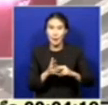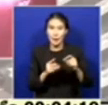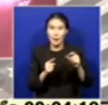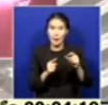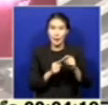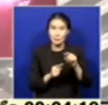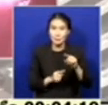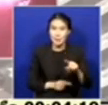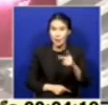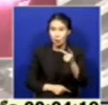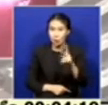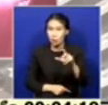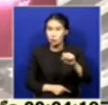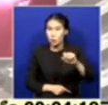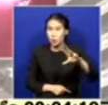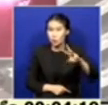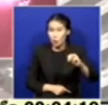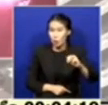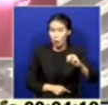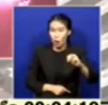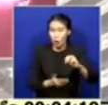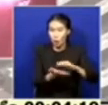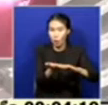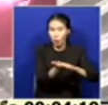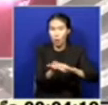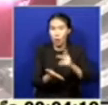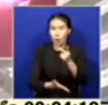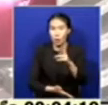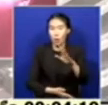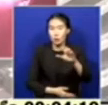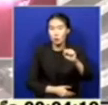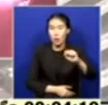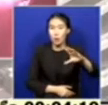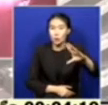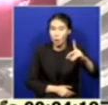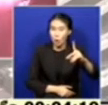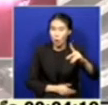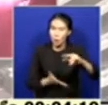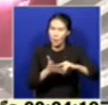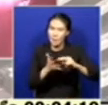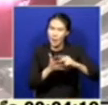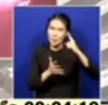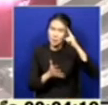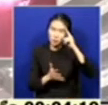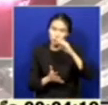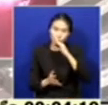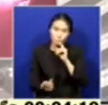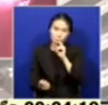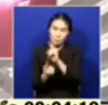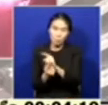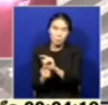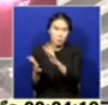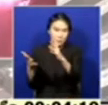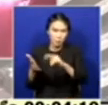ตั้งแต่ช่วงปี57นะฮะถ้าคิดว่านั่นเป็นช่วงแรกที่เข้าไปอันเนื่องมาจาก